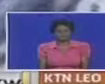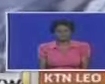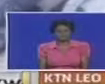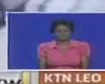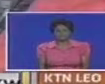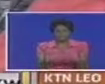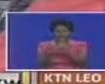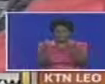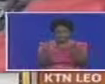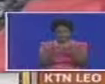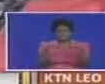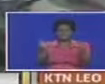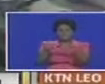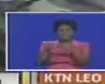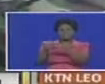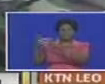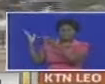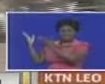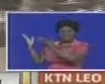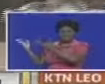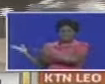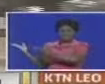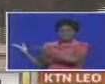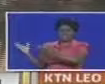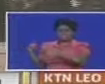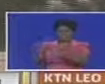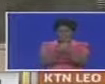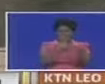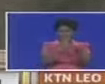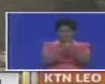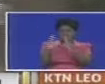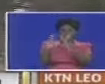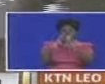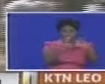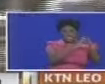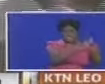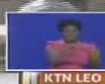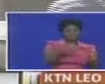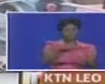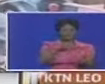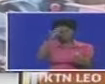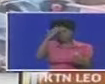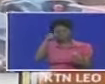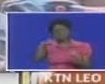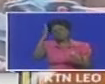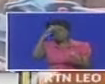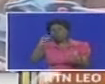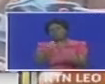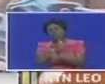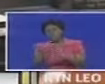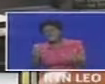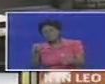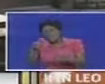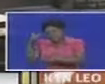Visa kama hivi ndio vimenivutia kuzuru mitaa mbalimbali hapa jijini kutaka kujua iwapo tunafahamu vyema watu tunaoishi